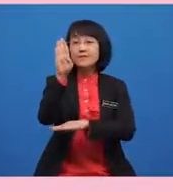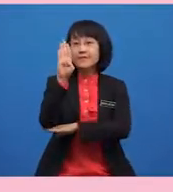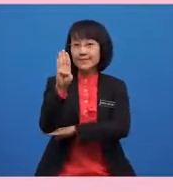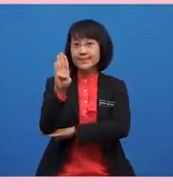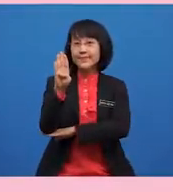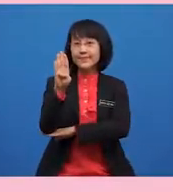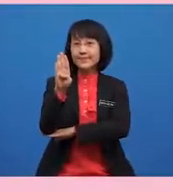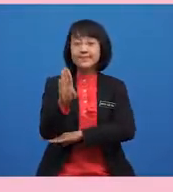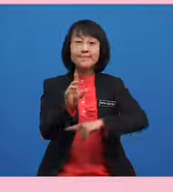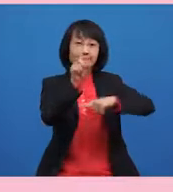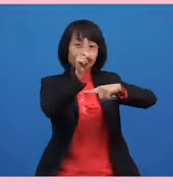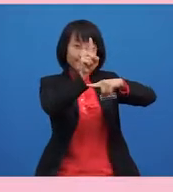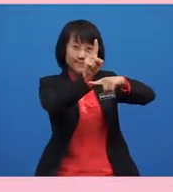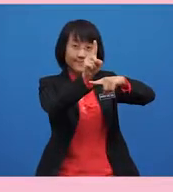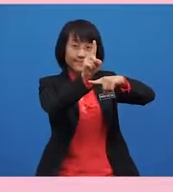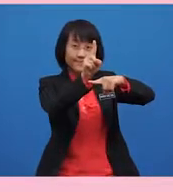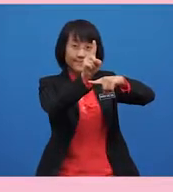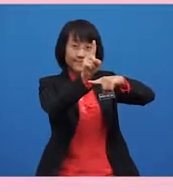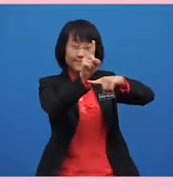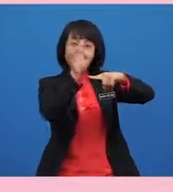B ialah